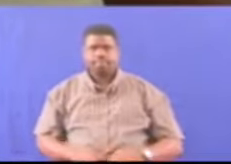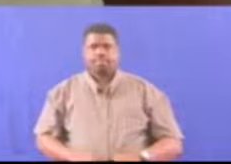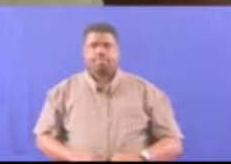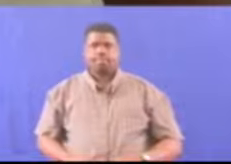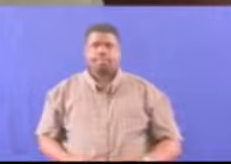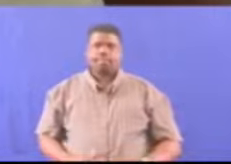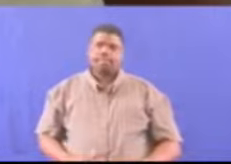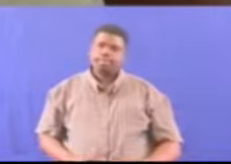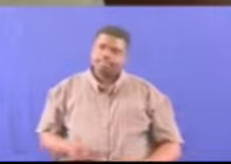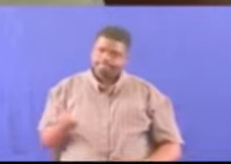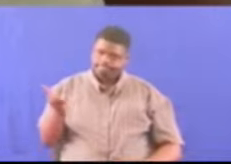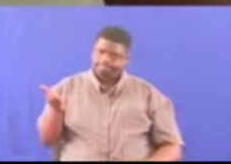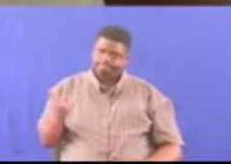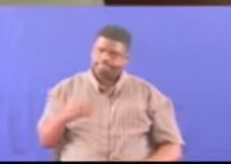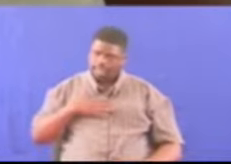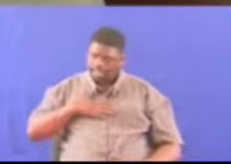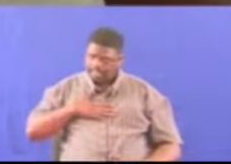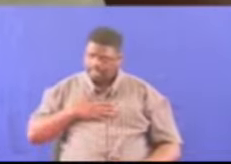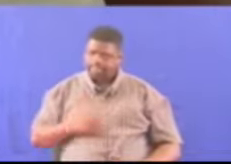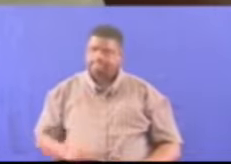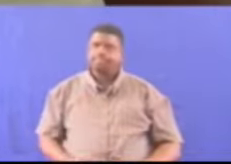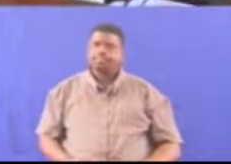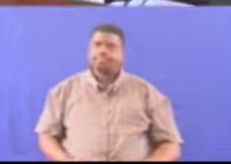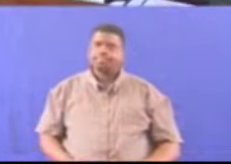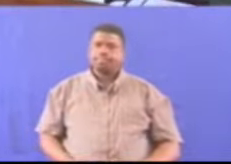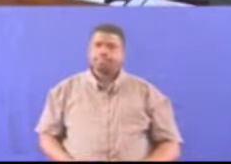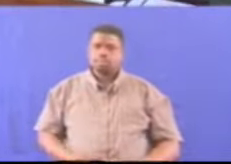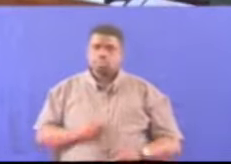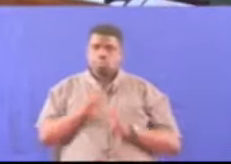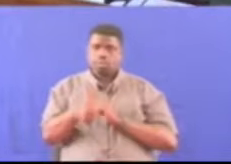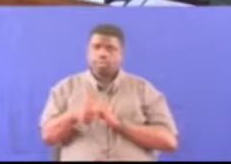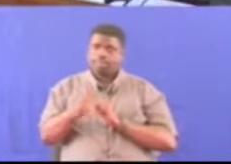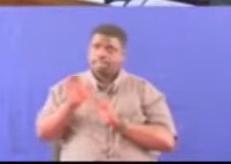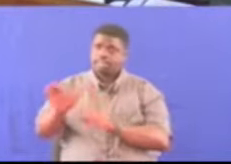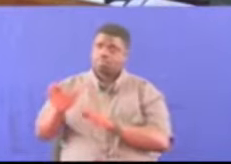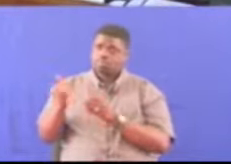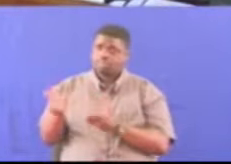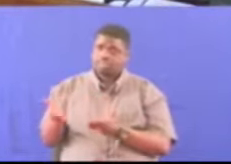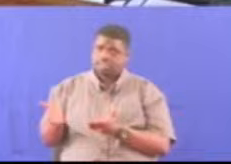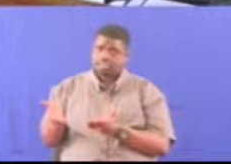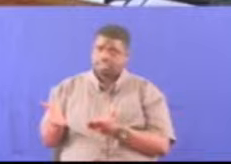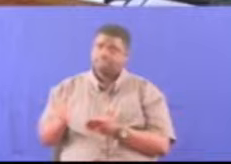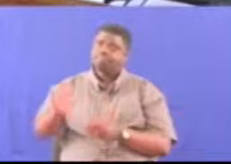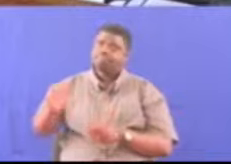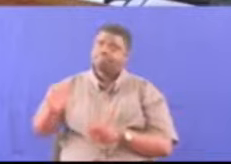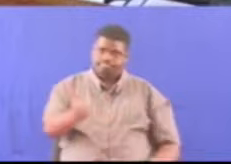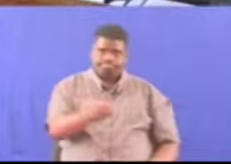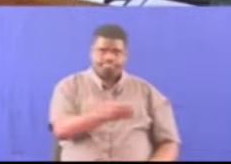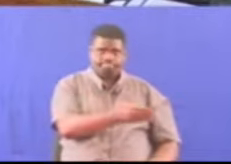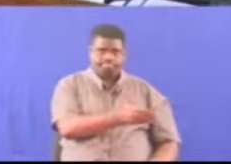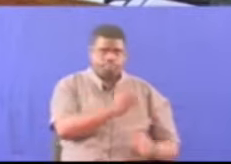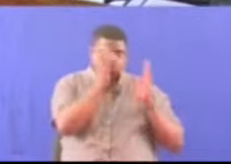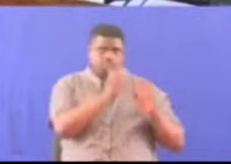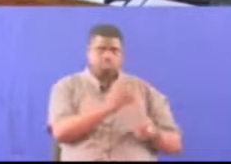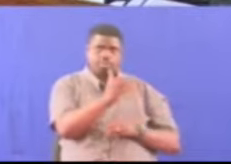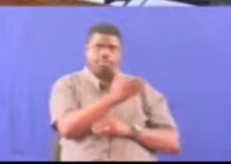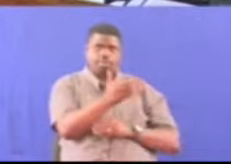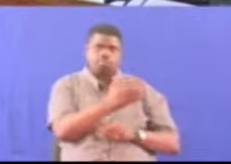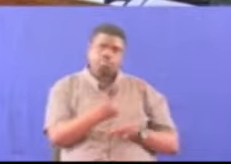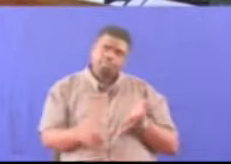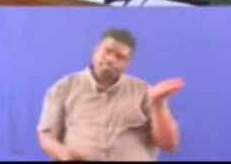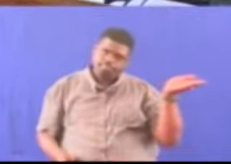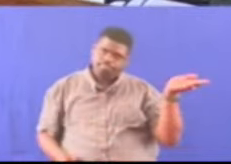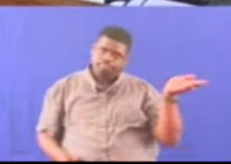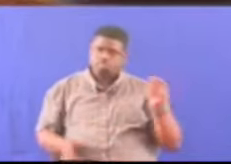Asante sana Mheshimiwa Mwagama, na kwa niaba yako sasa niweze kuwarejesha Mheshimiwa mabalozi, karibuni Mheshimiwa